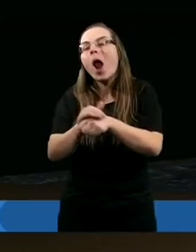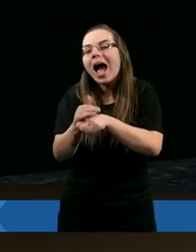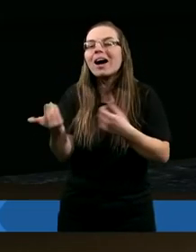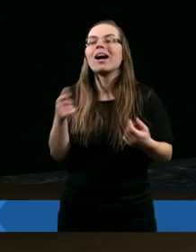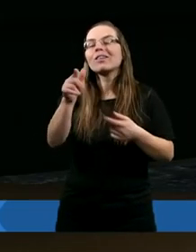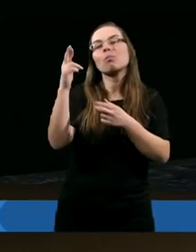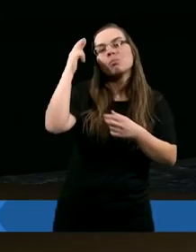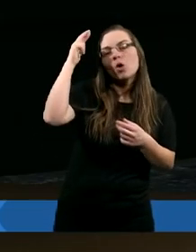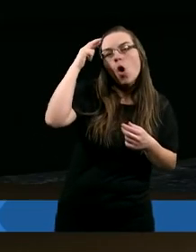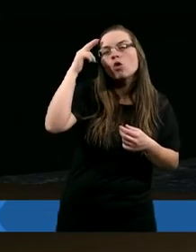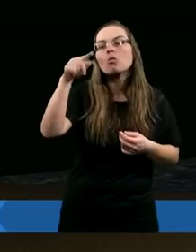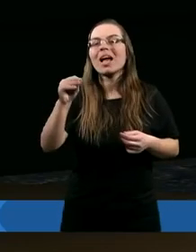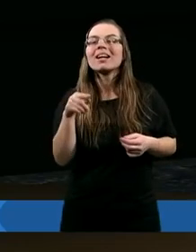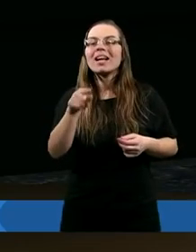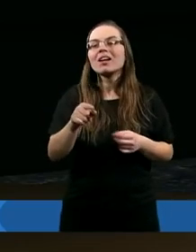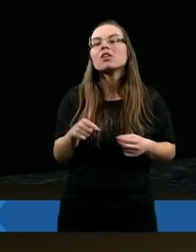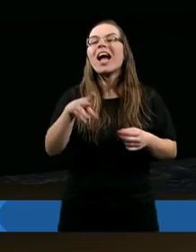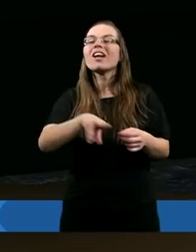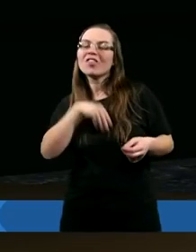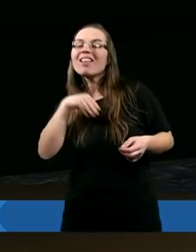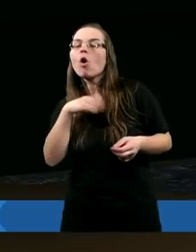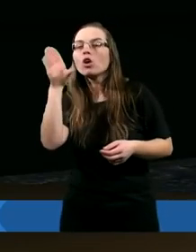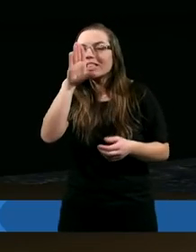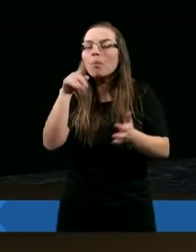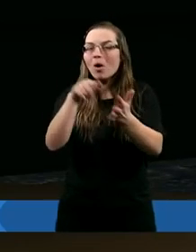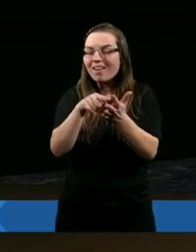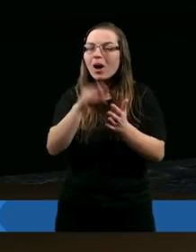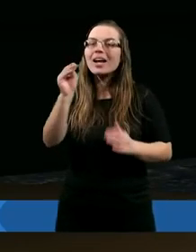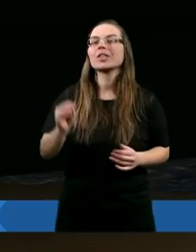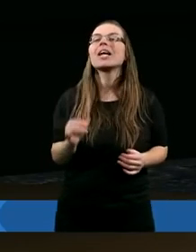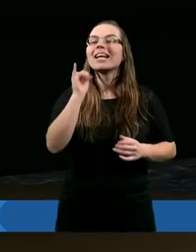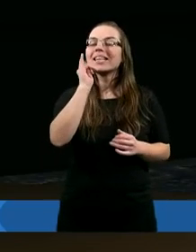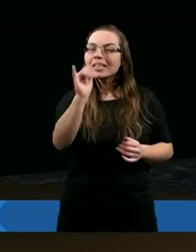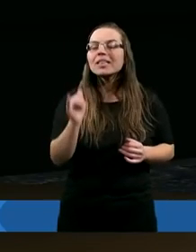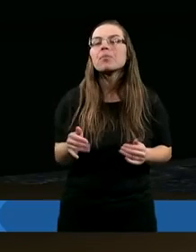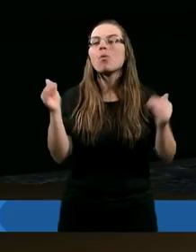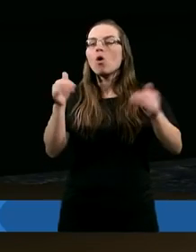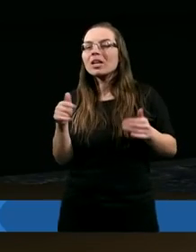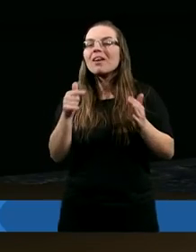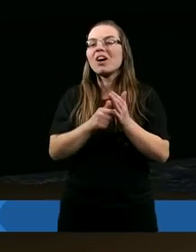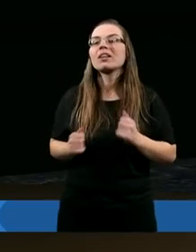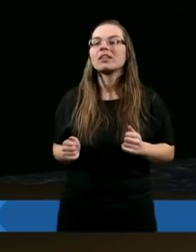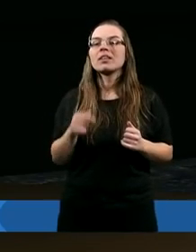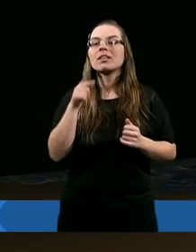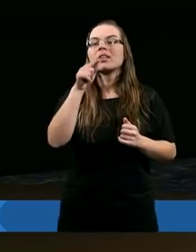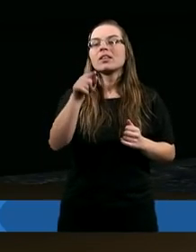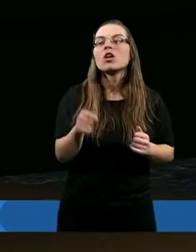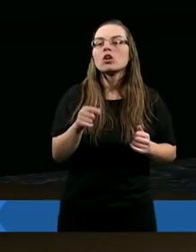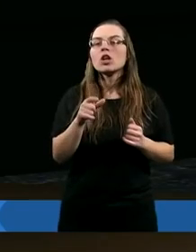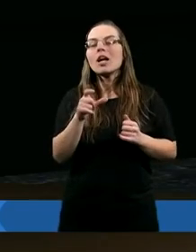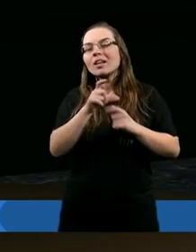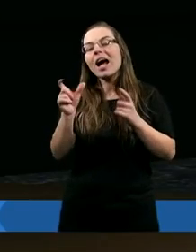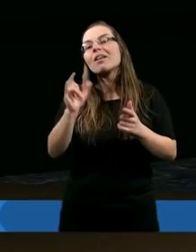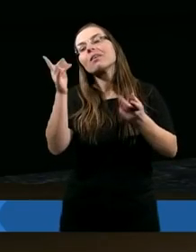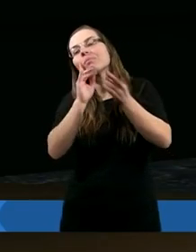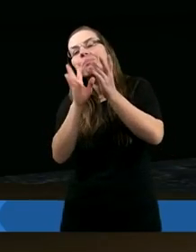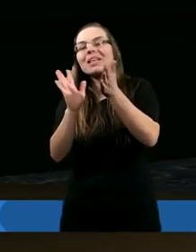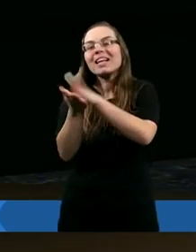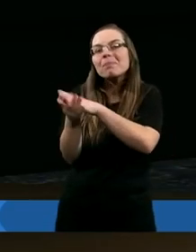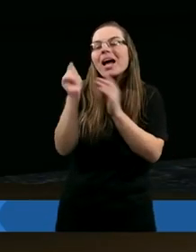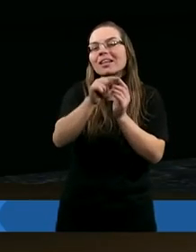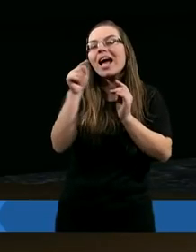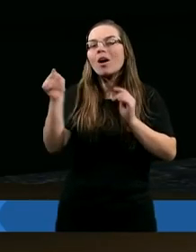to rozumienie rzeczywiście tej świętości Boga i można paść w jeden rów albo też można paść w drugi